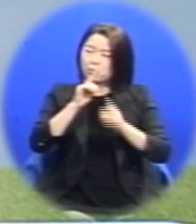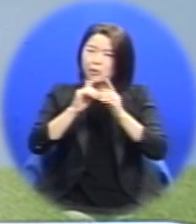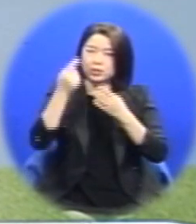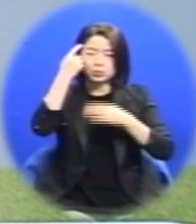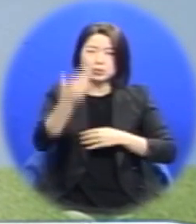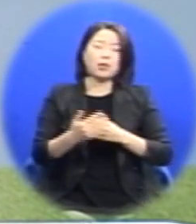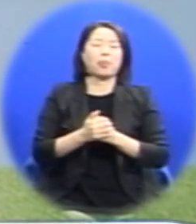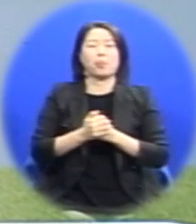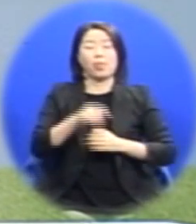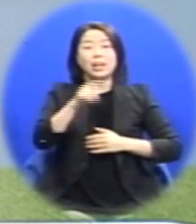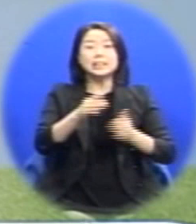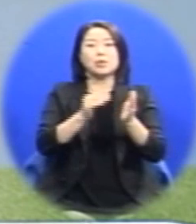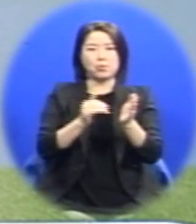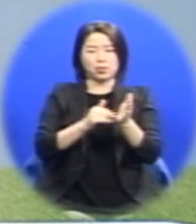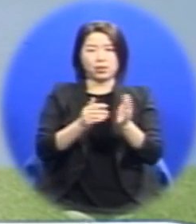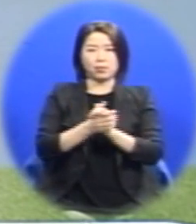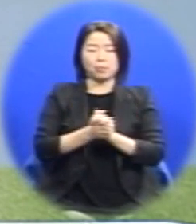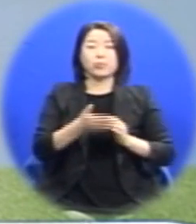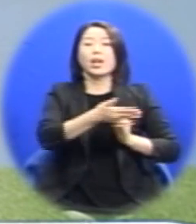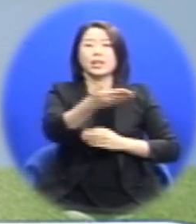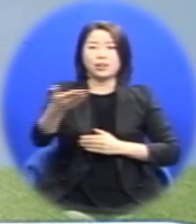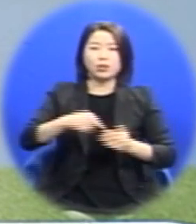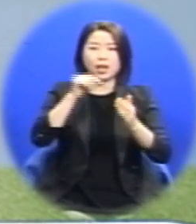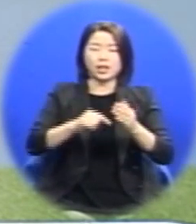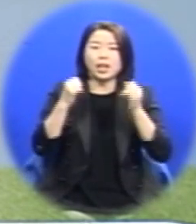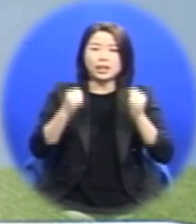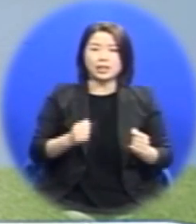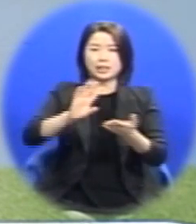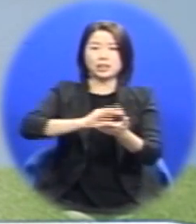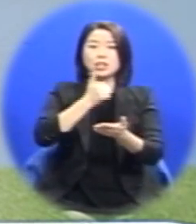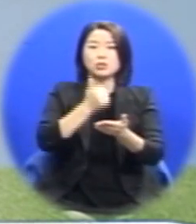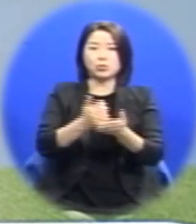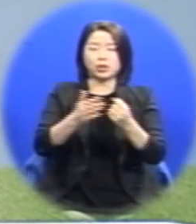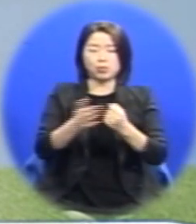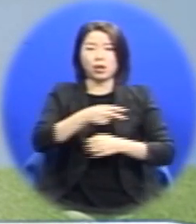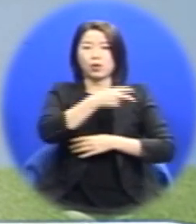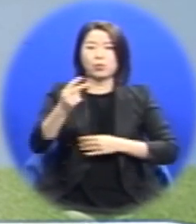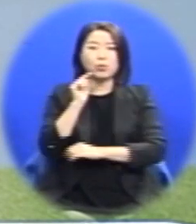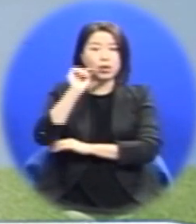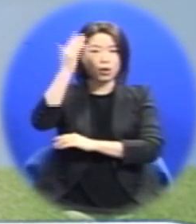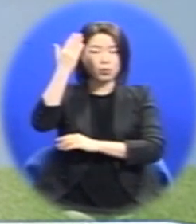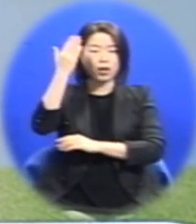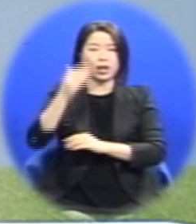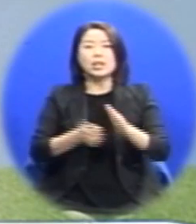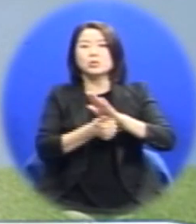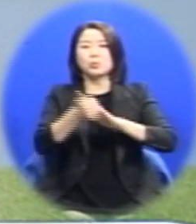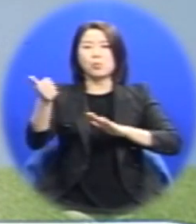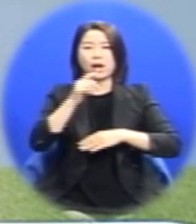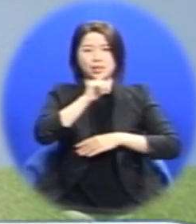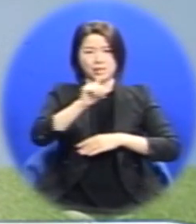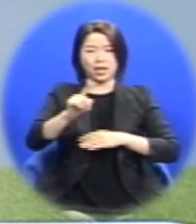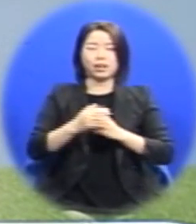말씀하시는? 이 비밀은 너희 안에 계신 그리스도시니 곧 영광의 소망이니라.